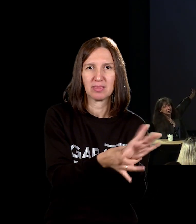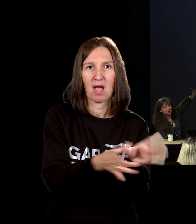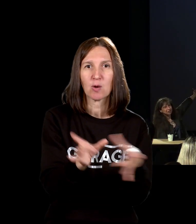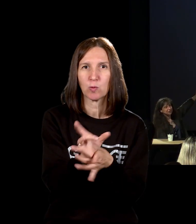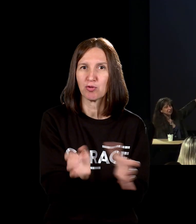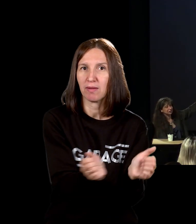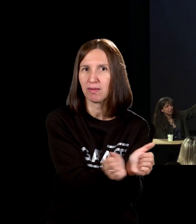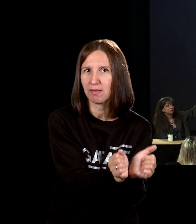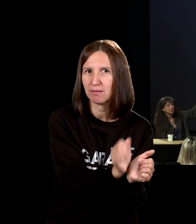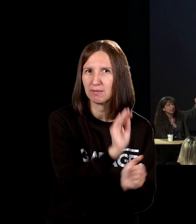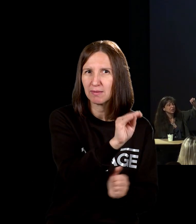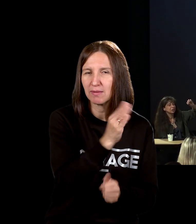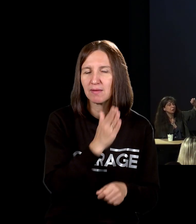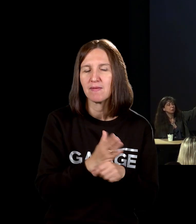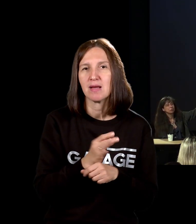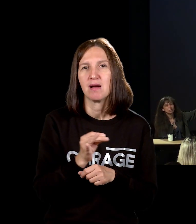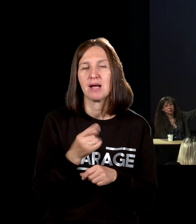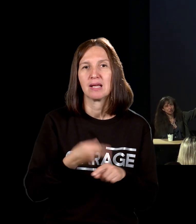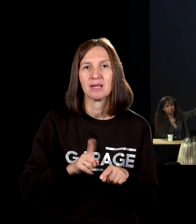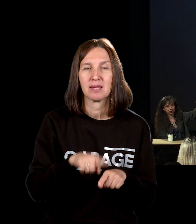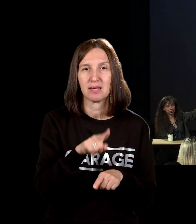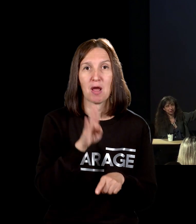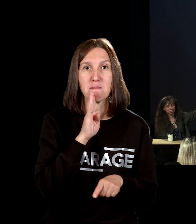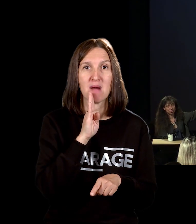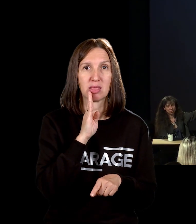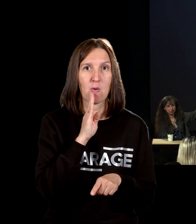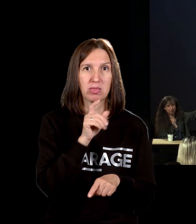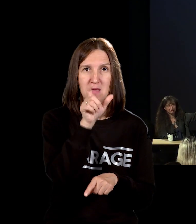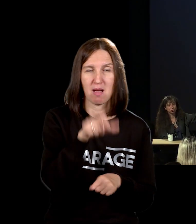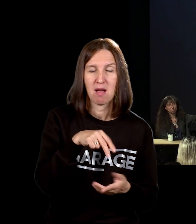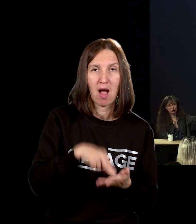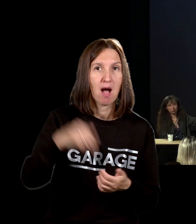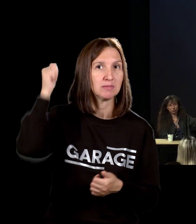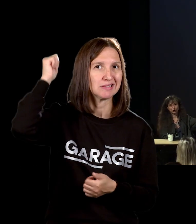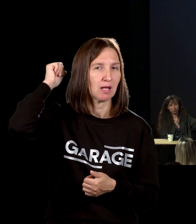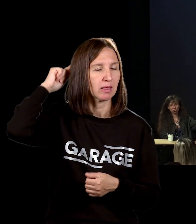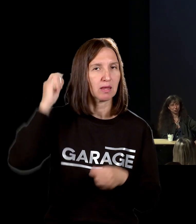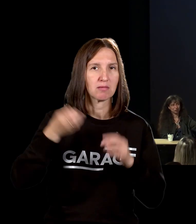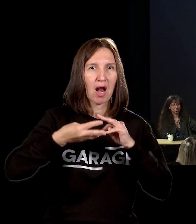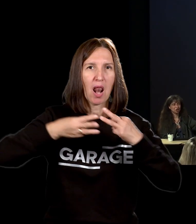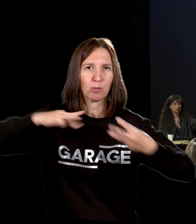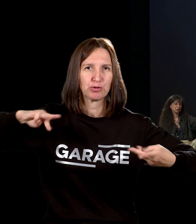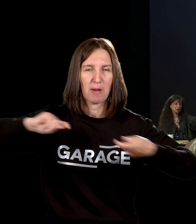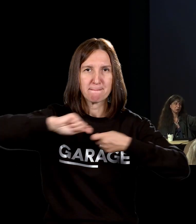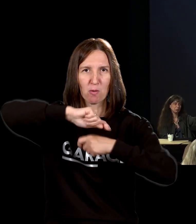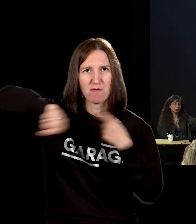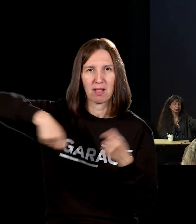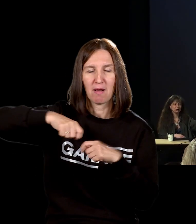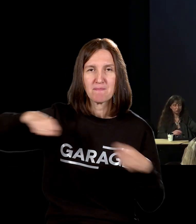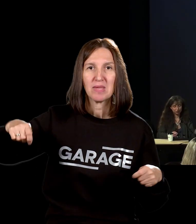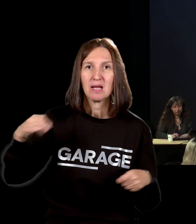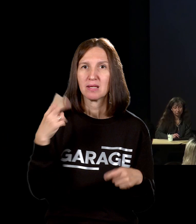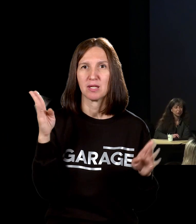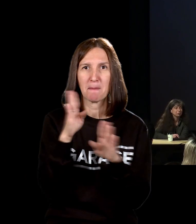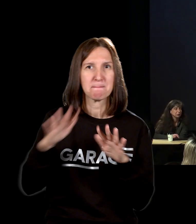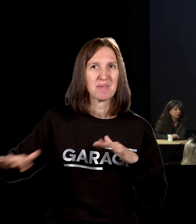наручниками, и с колючей проволокой, которая на заднем плане, над спиной Мадонны, которую можно различить, и с таким